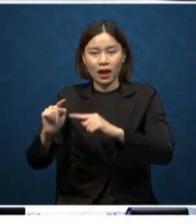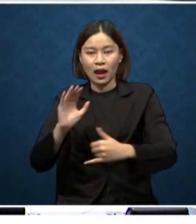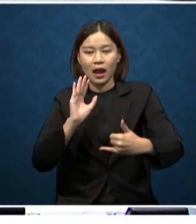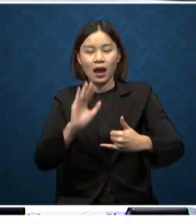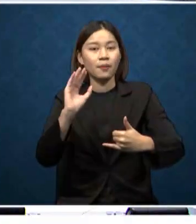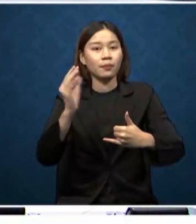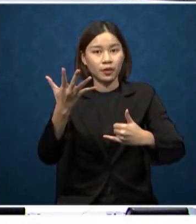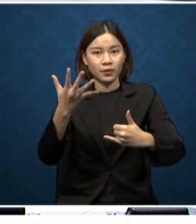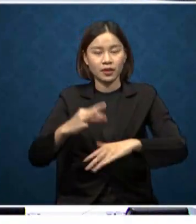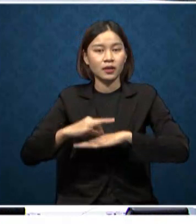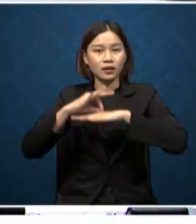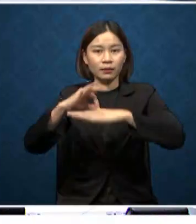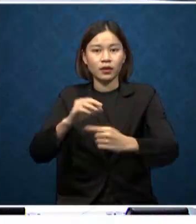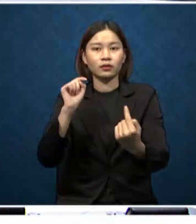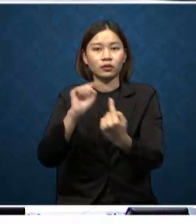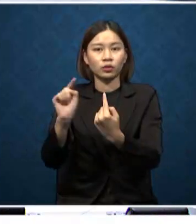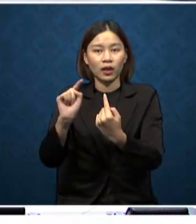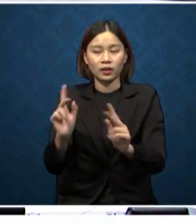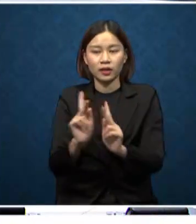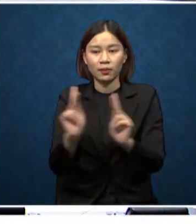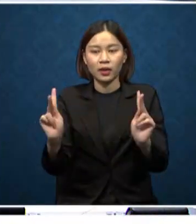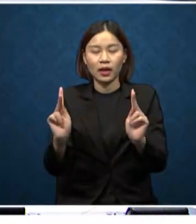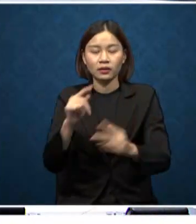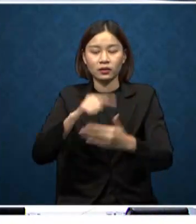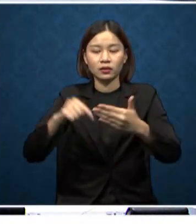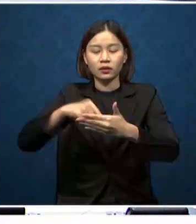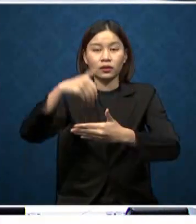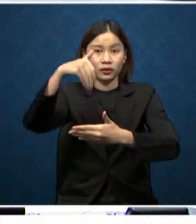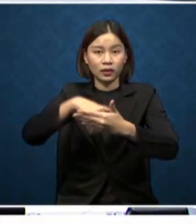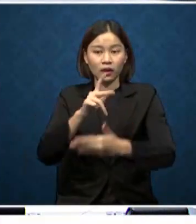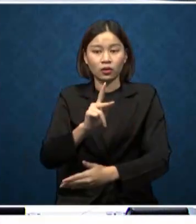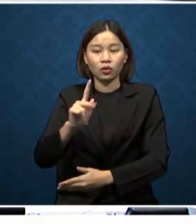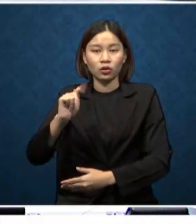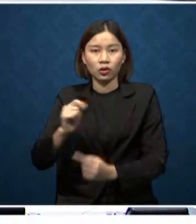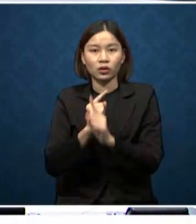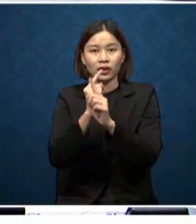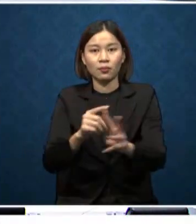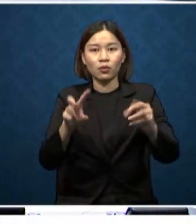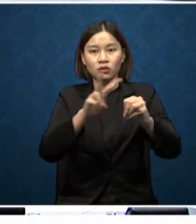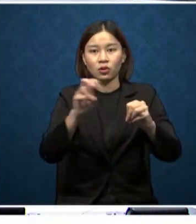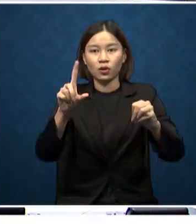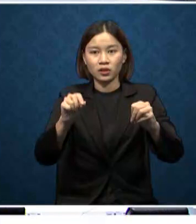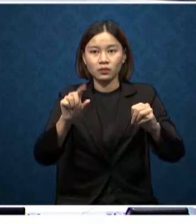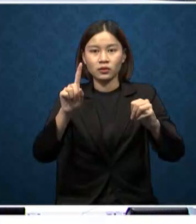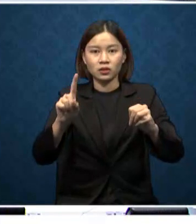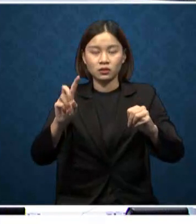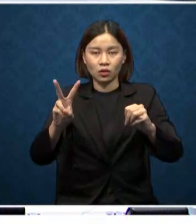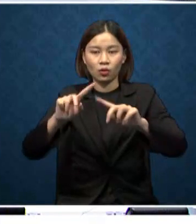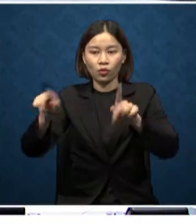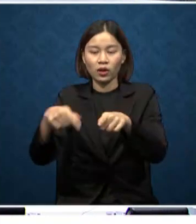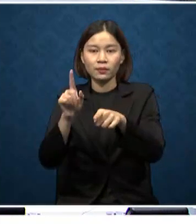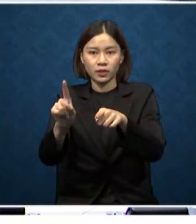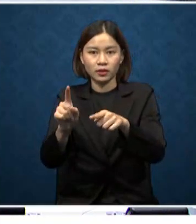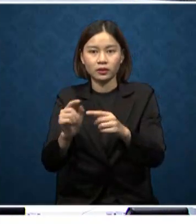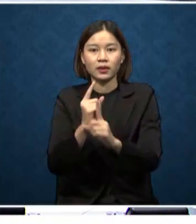ามเพื่อแต่งตั้งให้ดำรงตำแหน่งกรรมการการเลือกตั้งตามมาตรา222วงเล็บ1ของรัฐธรรมนูญแห่งราชอาณ